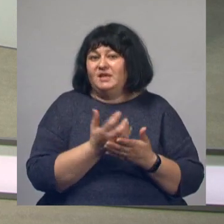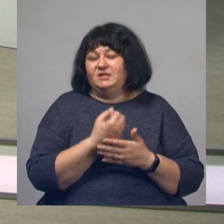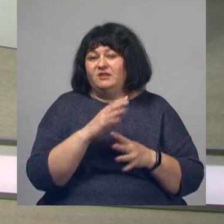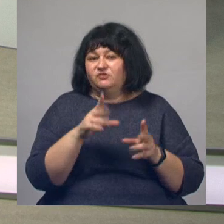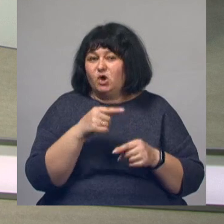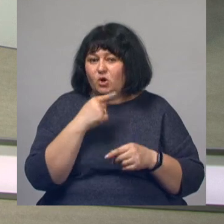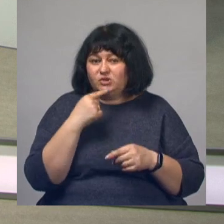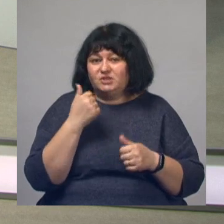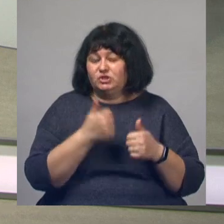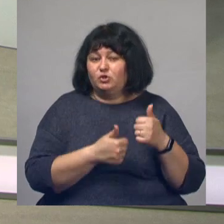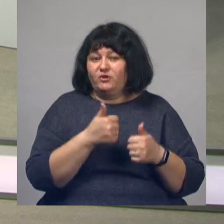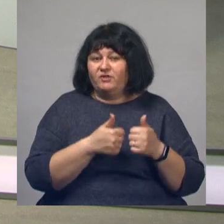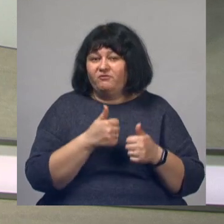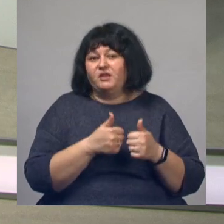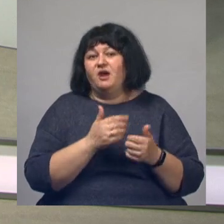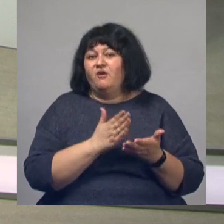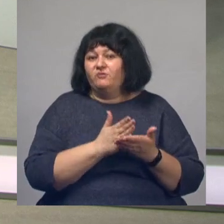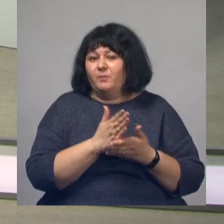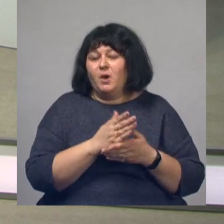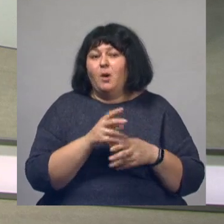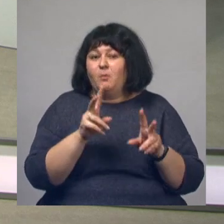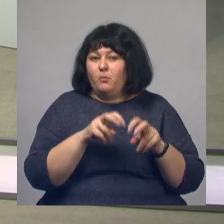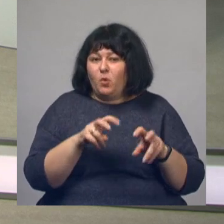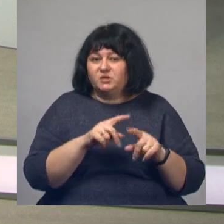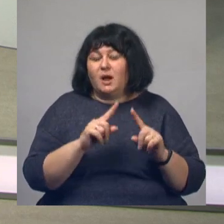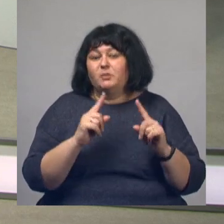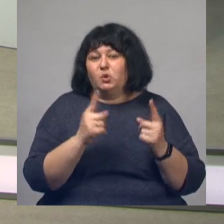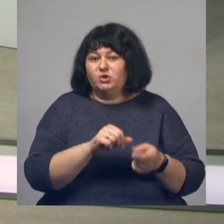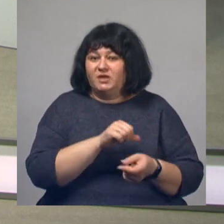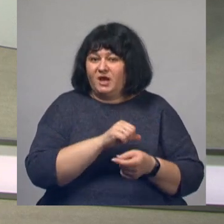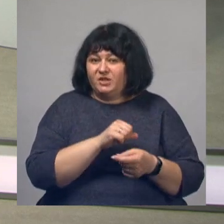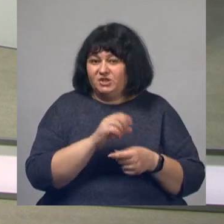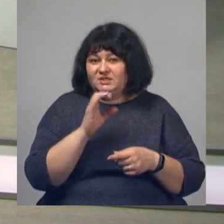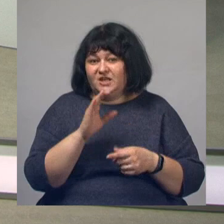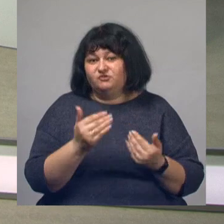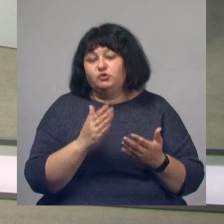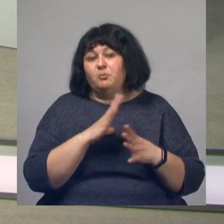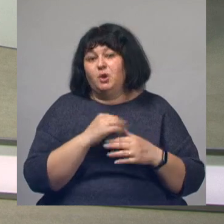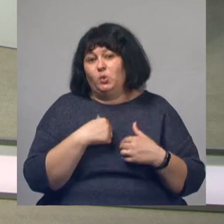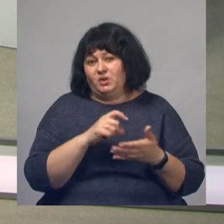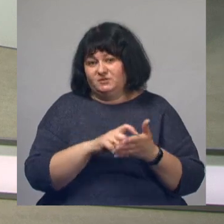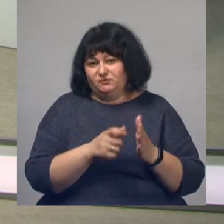всероссийских соревнованиях в номинации «Поиск обнаружения наркотических средств», сегодня были в нашей студии. Пожалуйста.